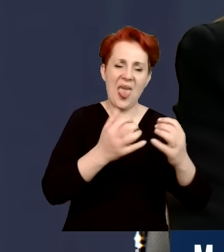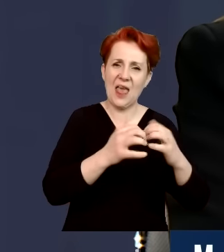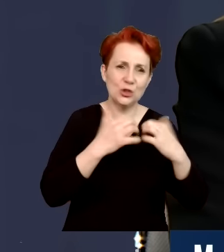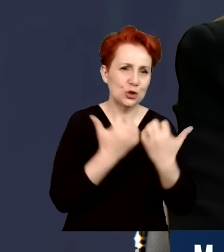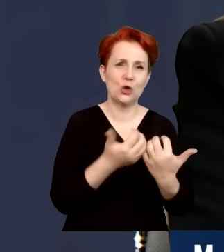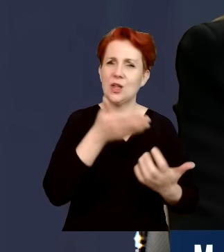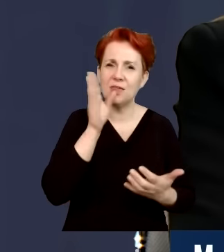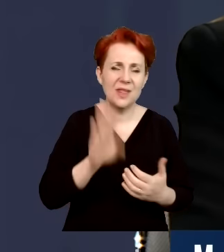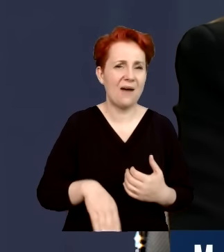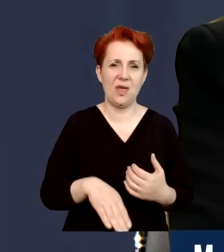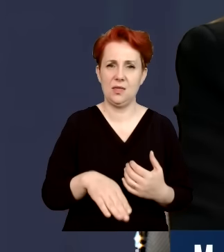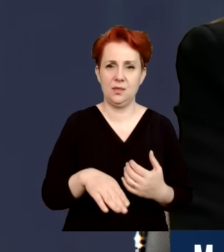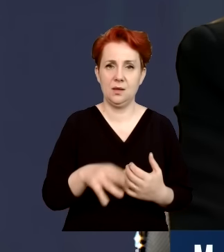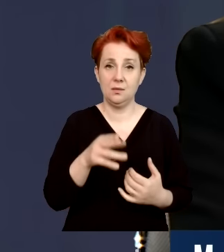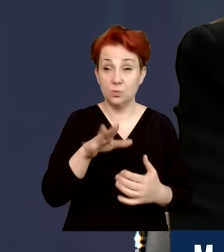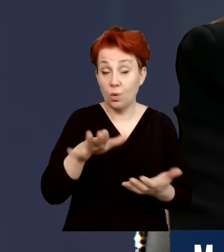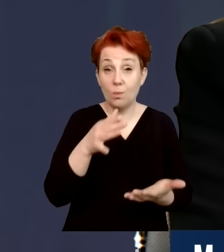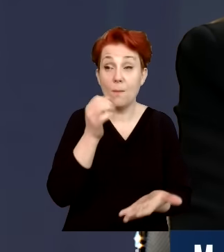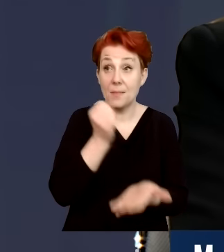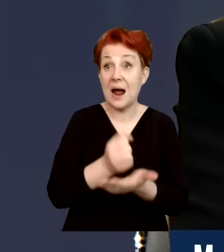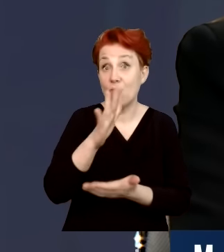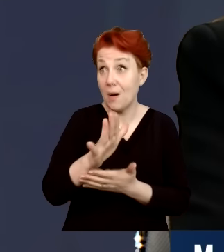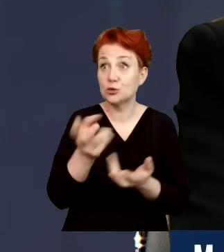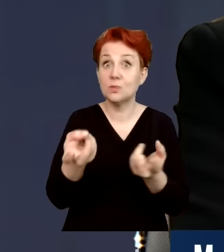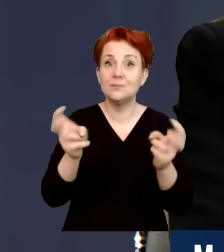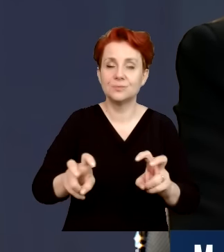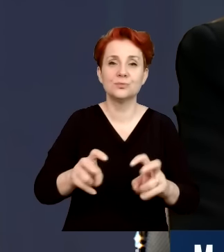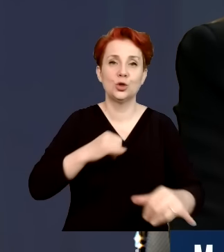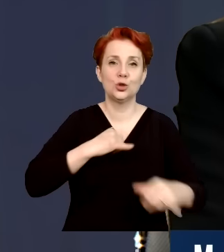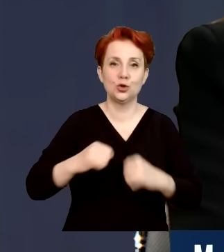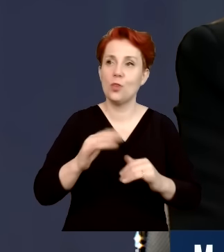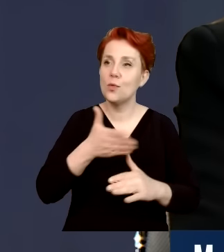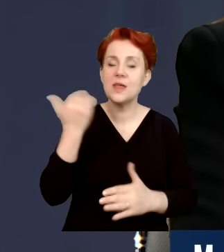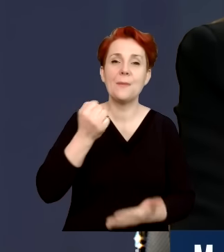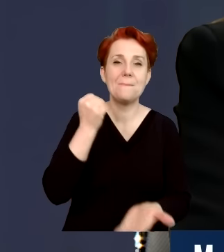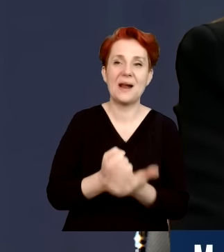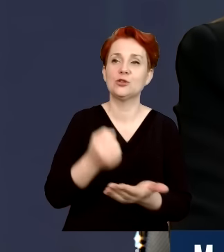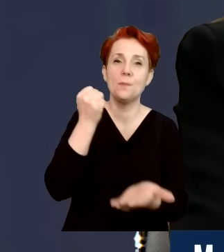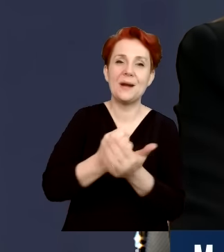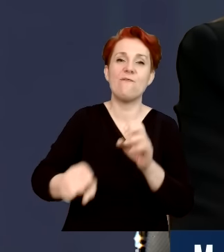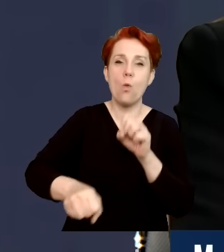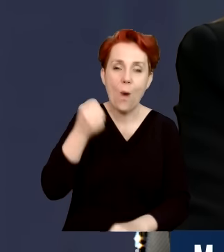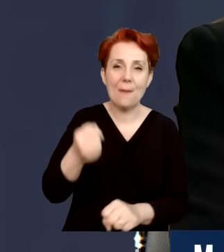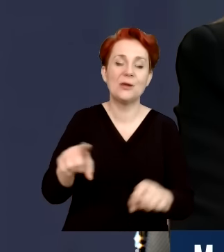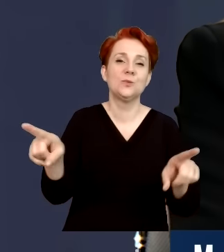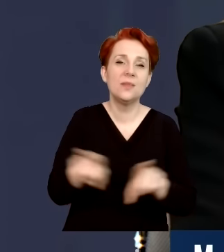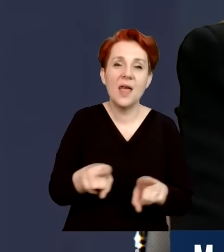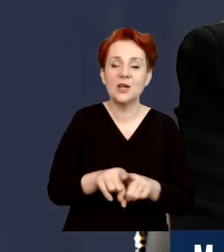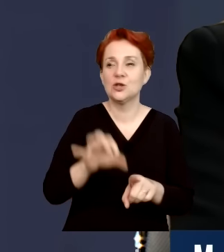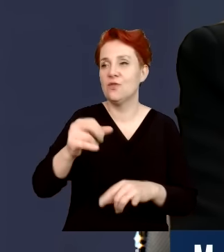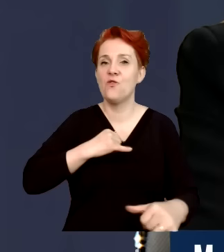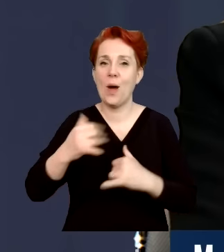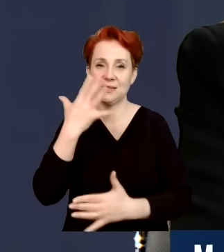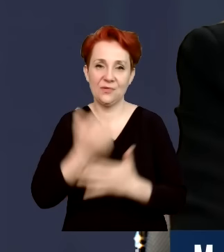dostaje przecież prawo do tego, aby powołać rząd, nie dostaje prawa do tego, aby łamać prawo, żeby nadużywać się swojej władzy. To jest itd.